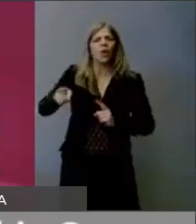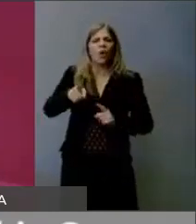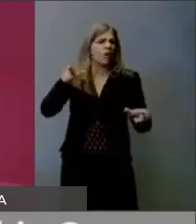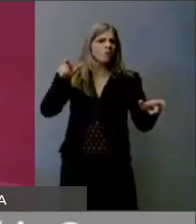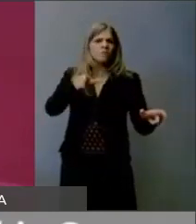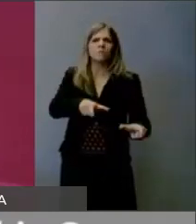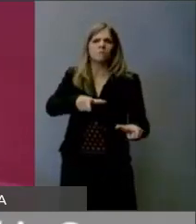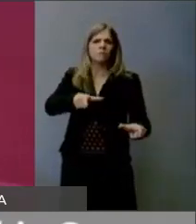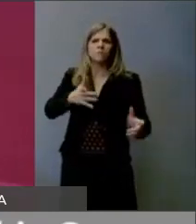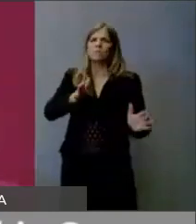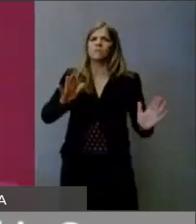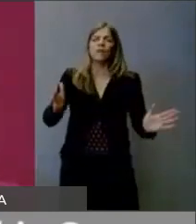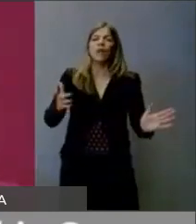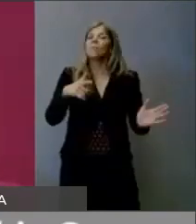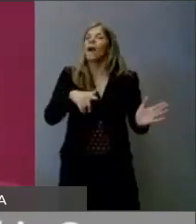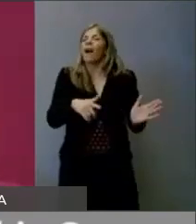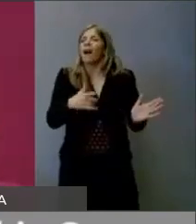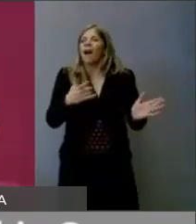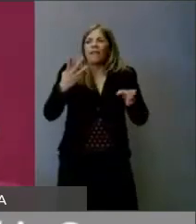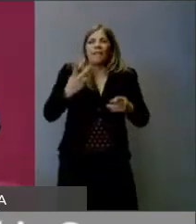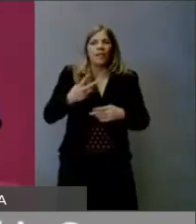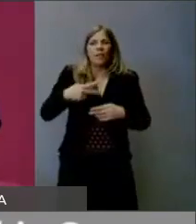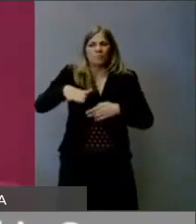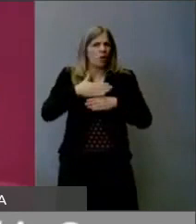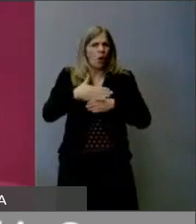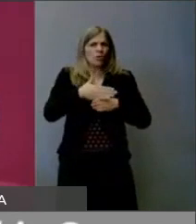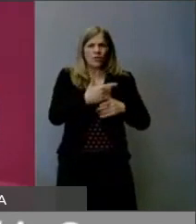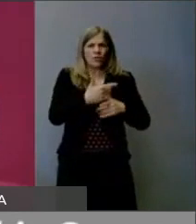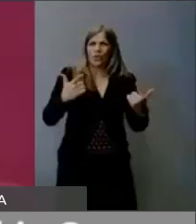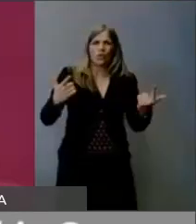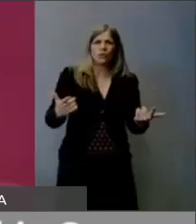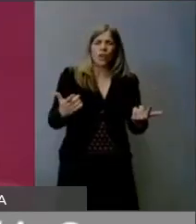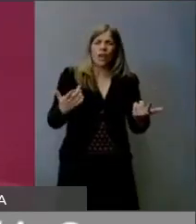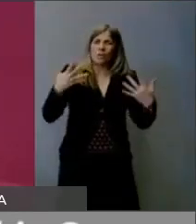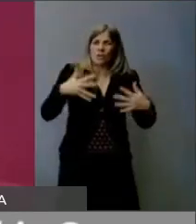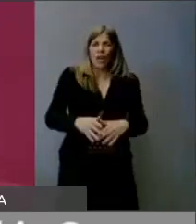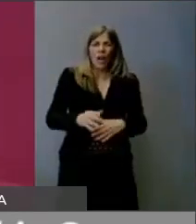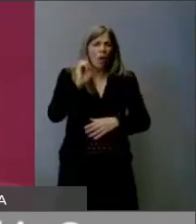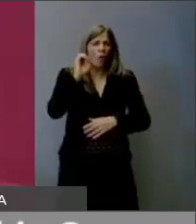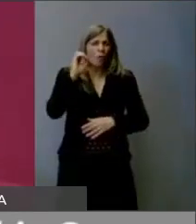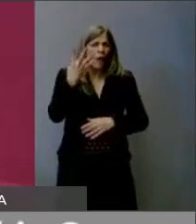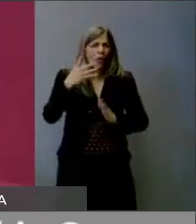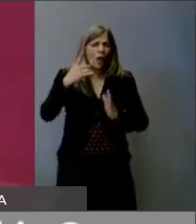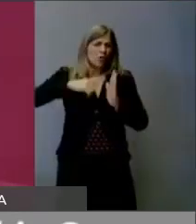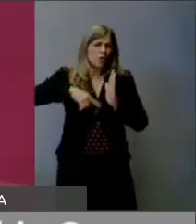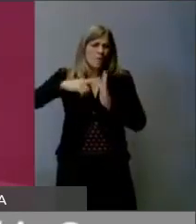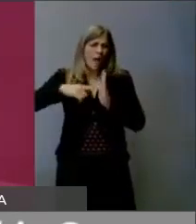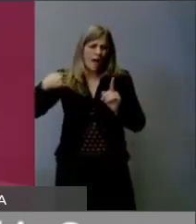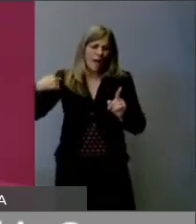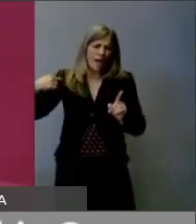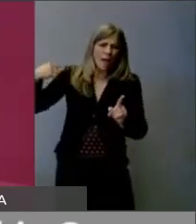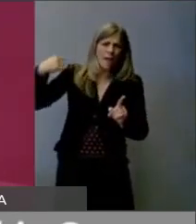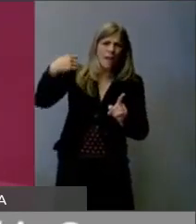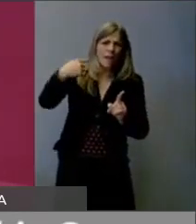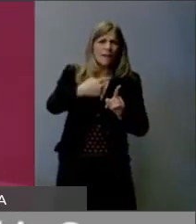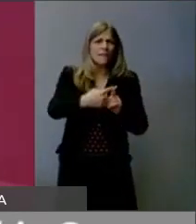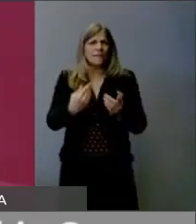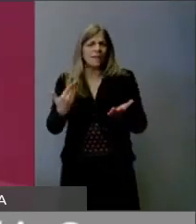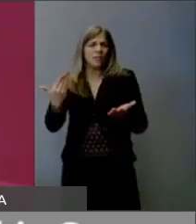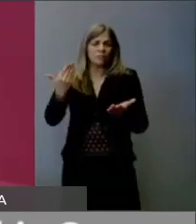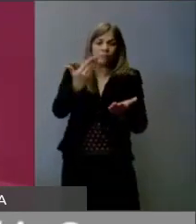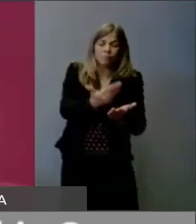condivise certificate anche dal fatto che sono 14 mesi che abbiamo depositato una richiesta di commissione